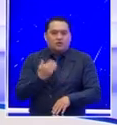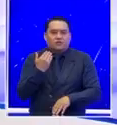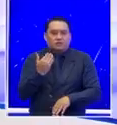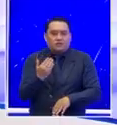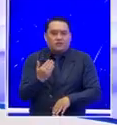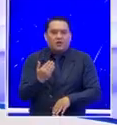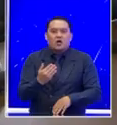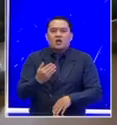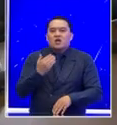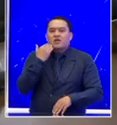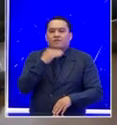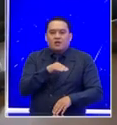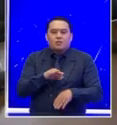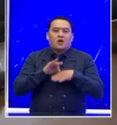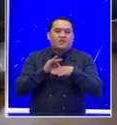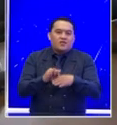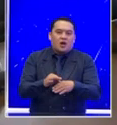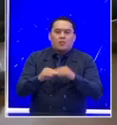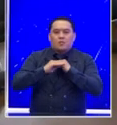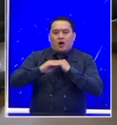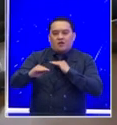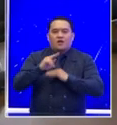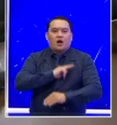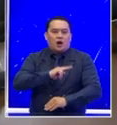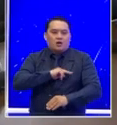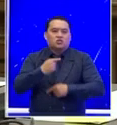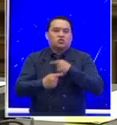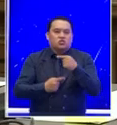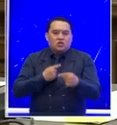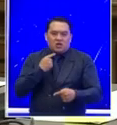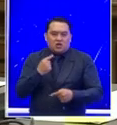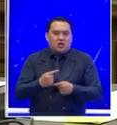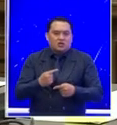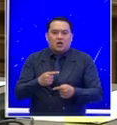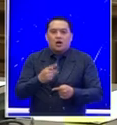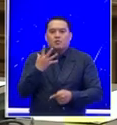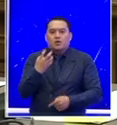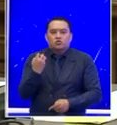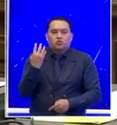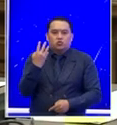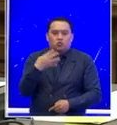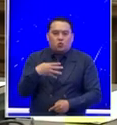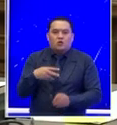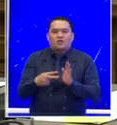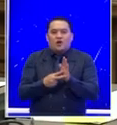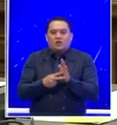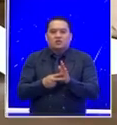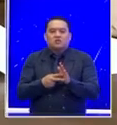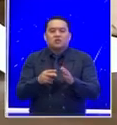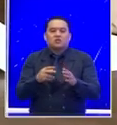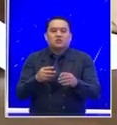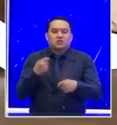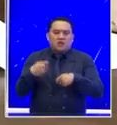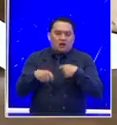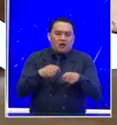Серикжана Бескимпирова. Для эффективного проведения полевых работ через СПК ЖТСУ для 548